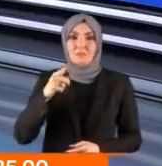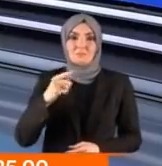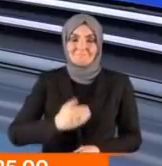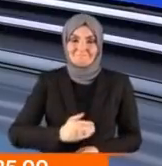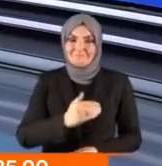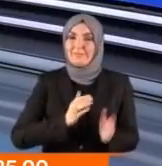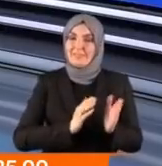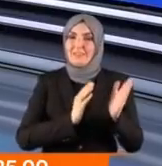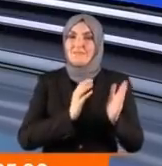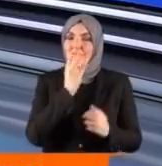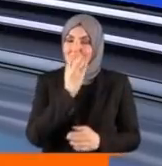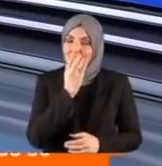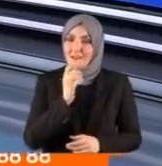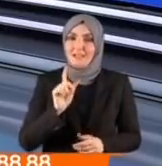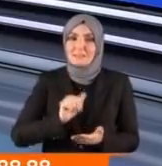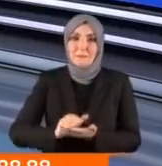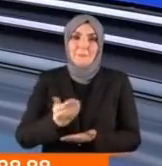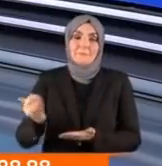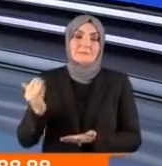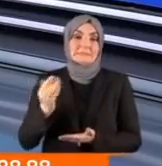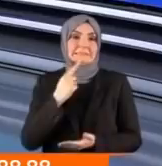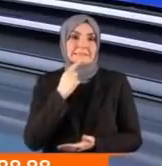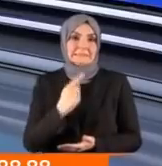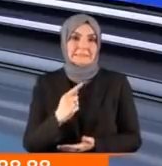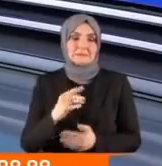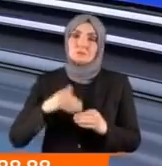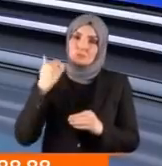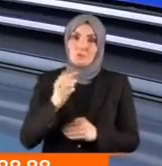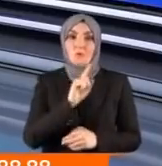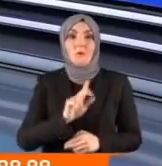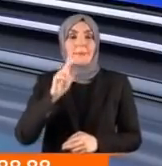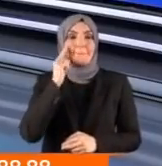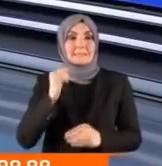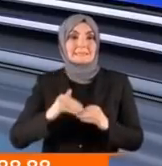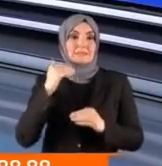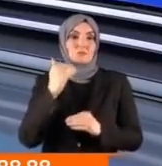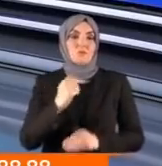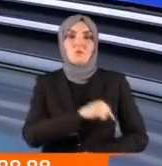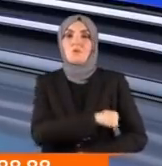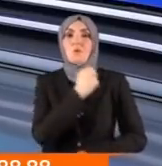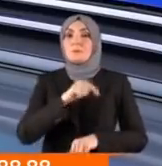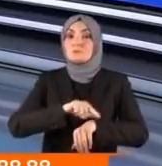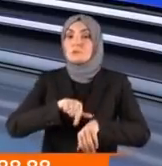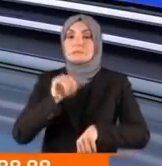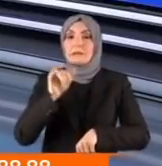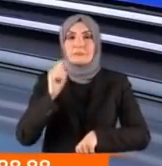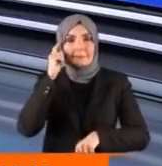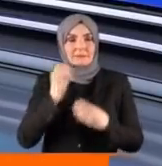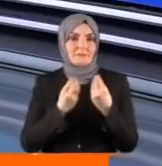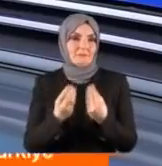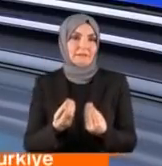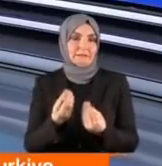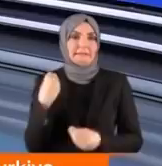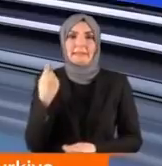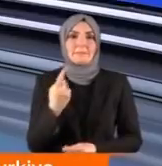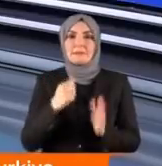fedakarlık yapması gerekiyor diye başladı söze sonra o yedi mayıs'tan sonraki normalleşme sürecine ilişkin bilgi verdi yeni